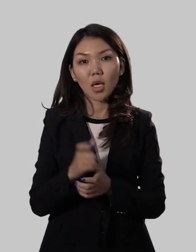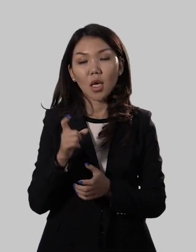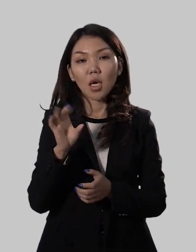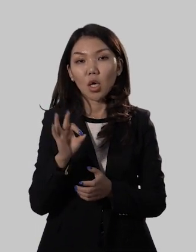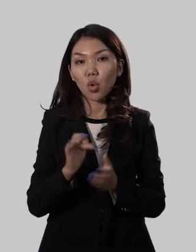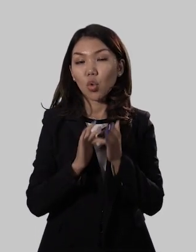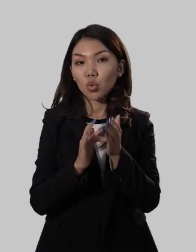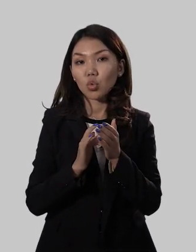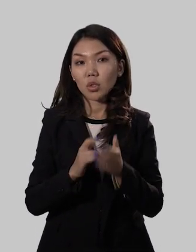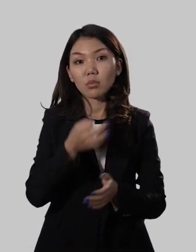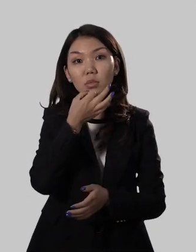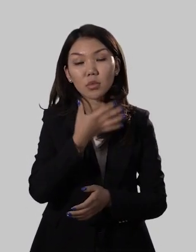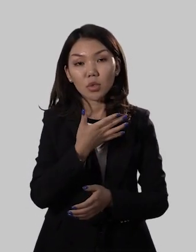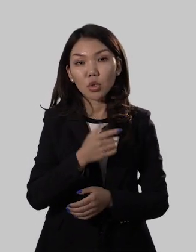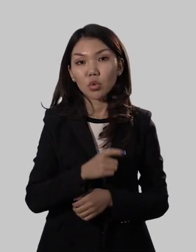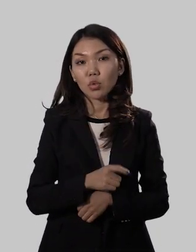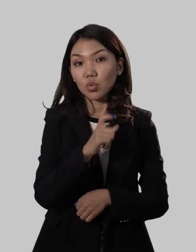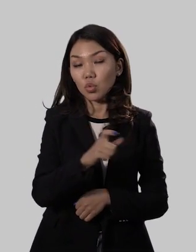Экотуризмдин сүйүүчүлөрү.